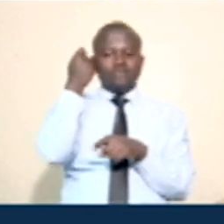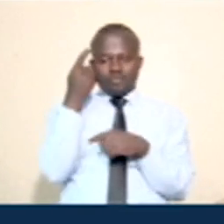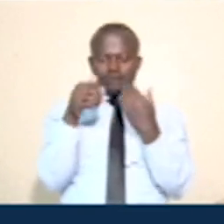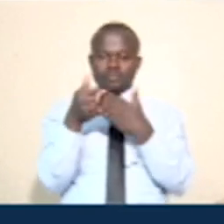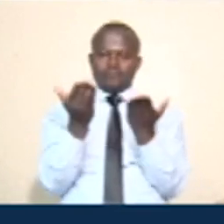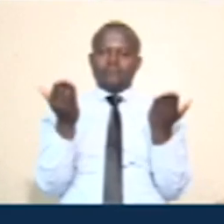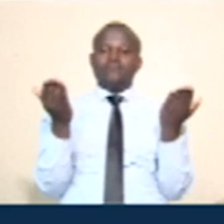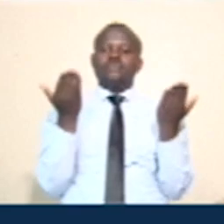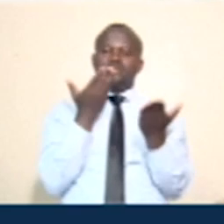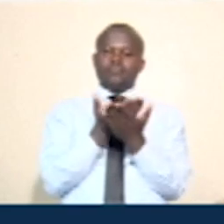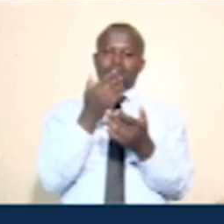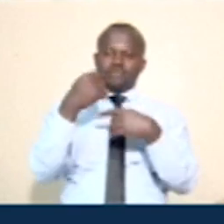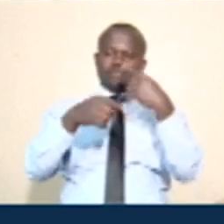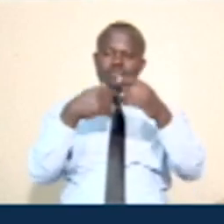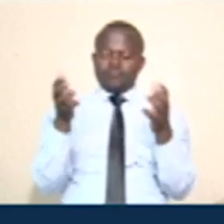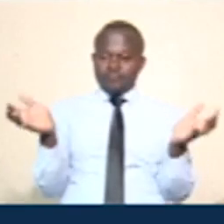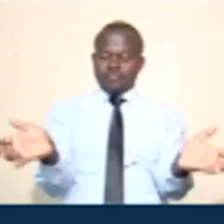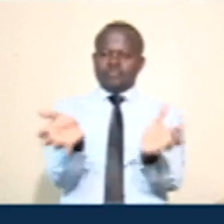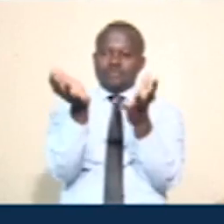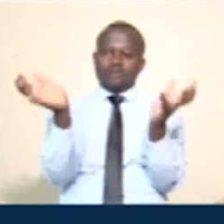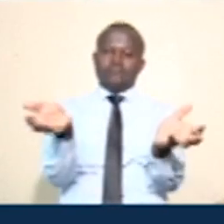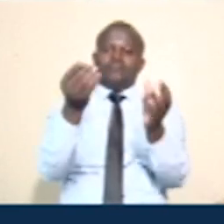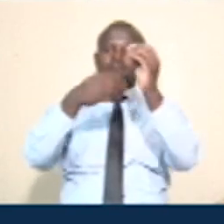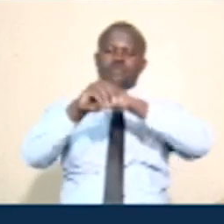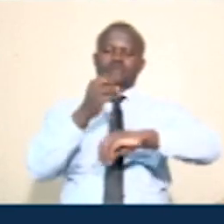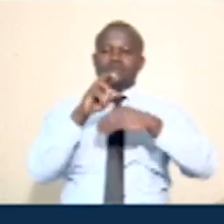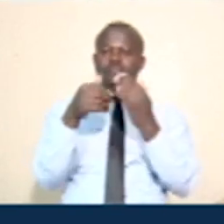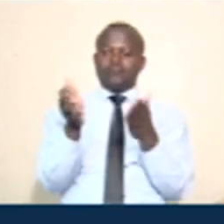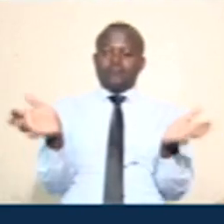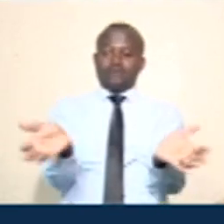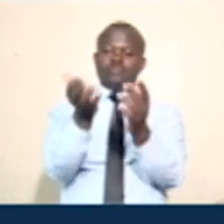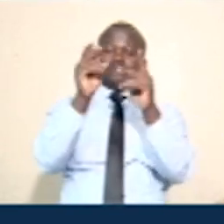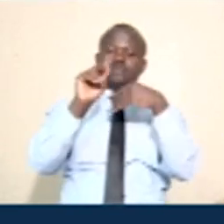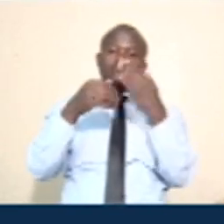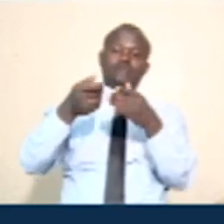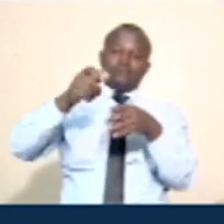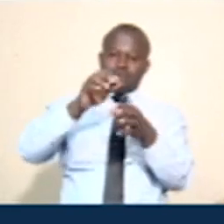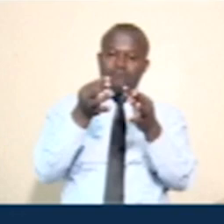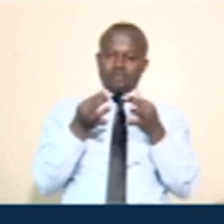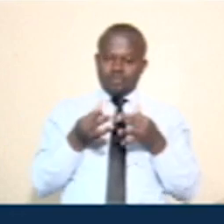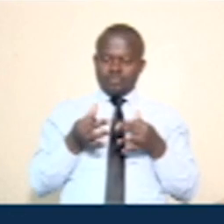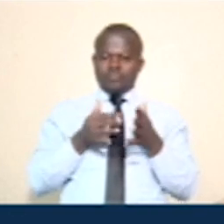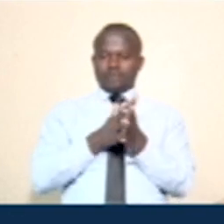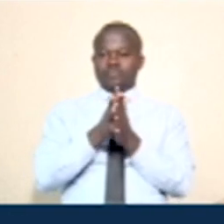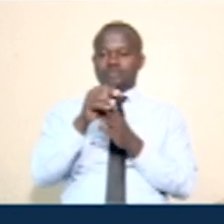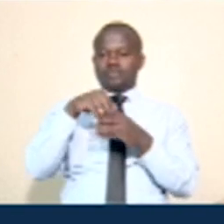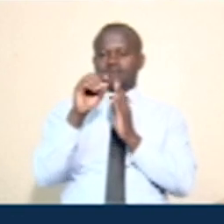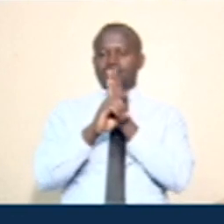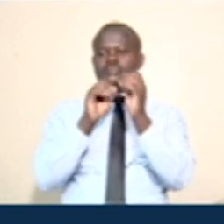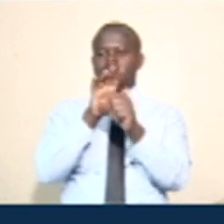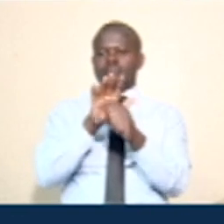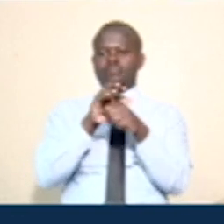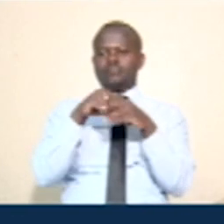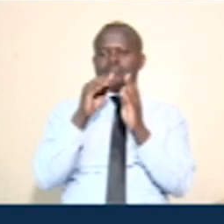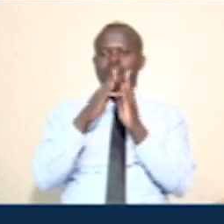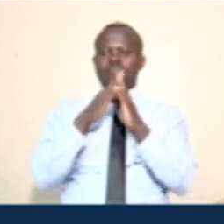birumvikana burasabwa gukomeza gushishikariza abacuruzi cyangwa se gushishikariza abongera imari gushora muri aka karere cyane cyane muri